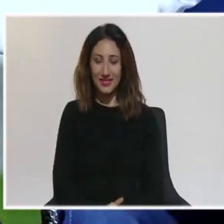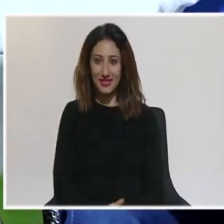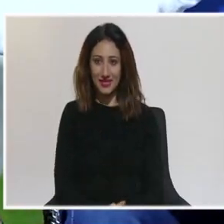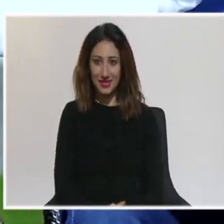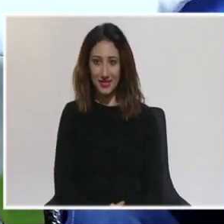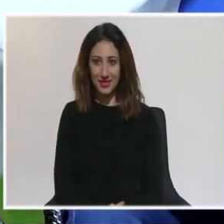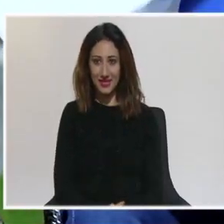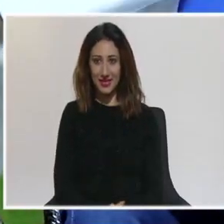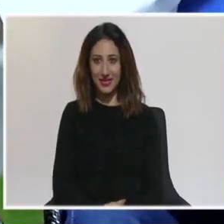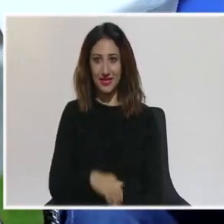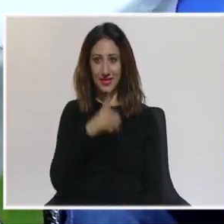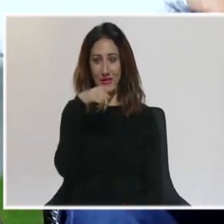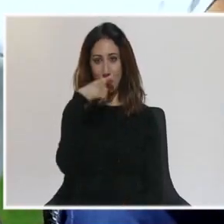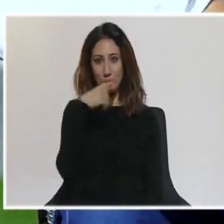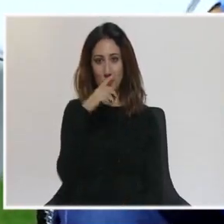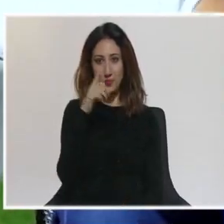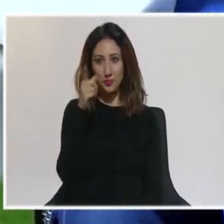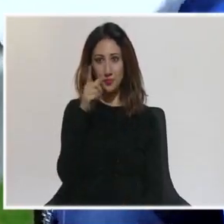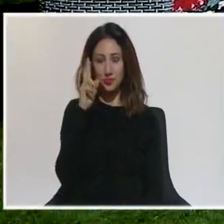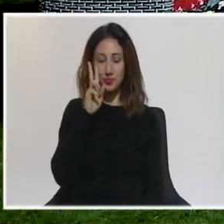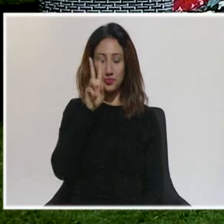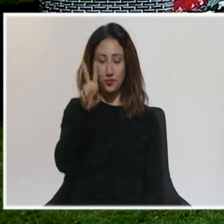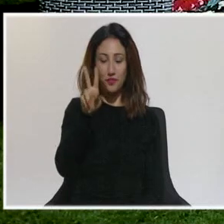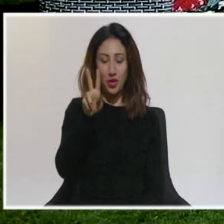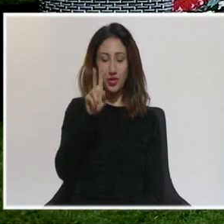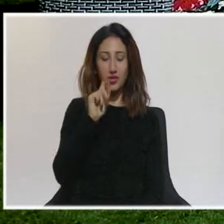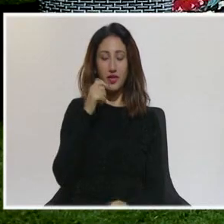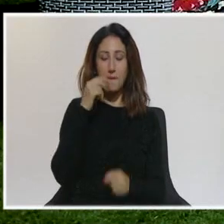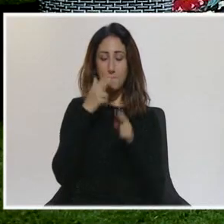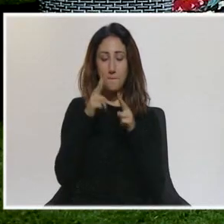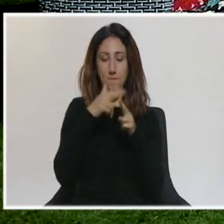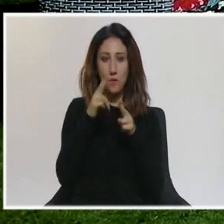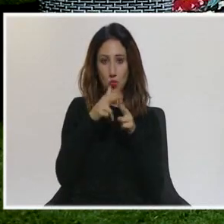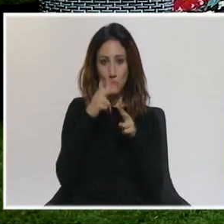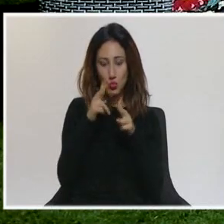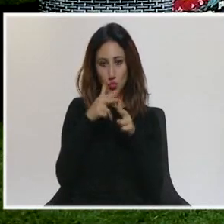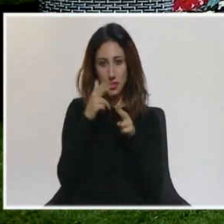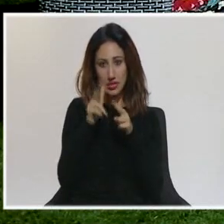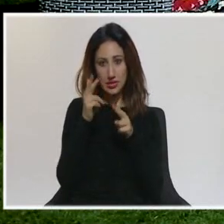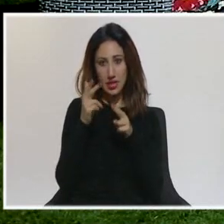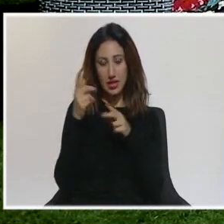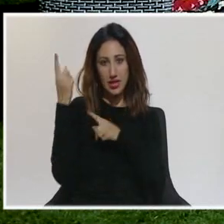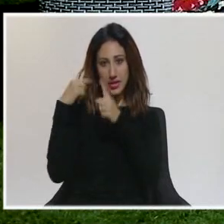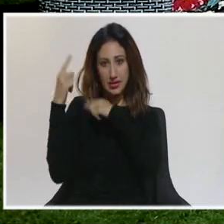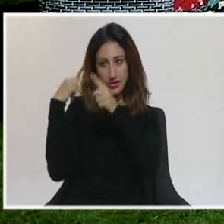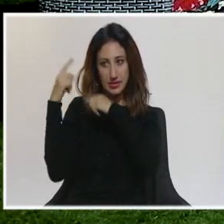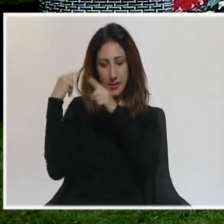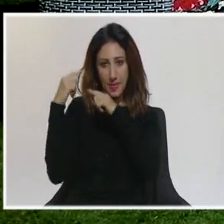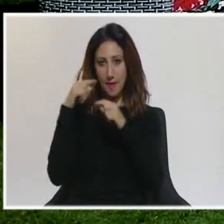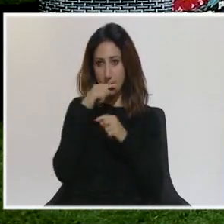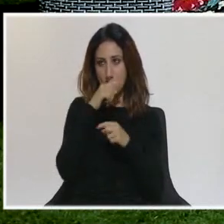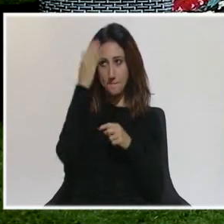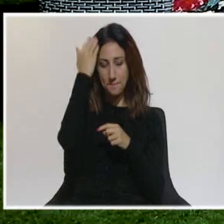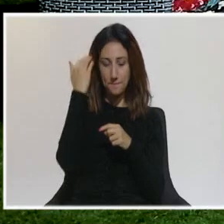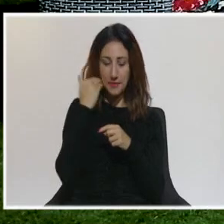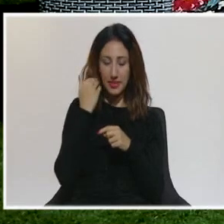ايه تتفرج على حاجه معايا. انا بتزعلي مسلسل اسمه جمال الحريم. انا فعلا بحب الدور اللي عملته